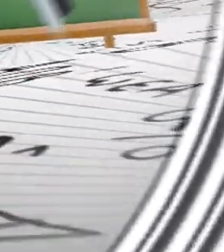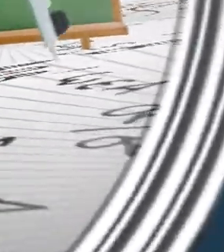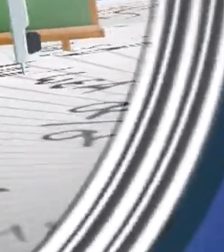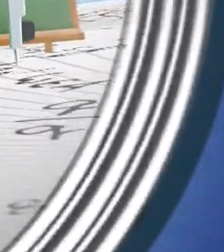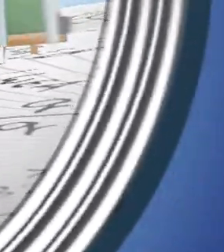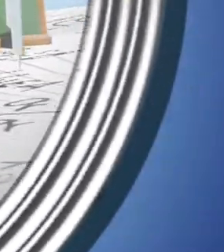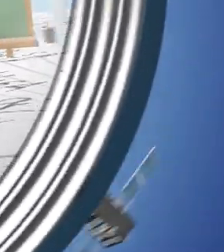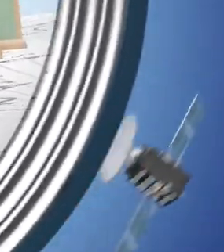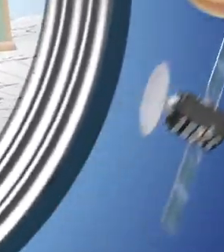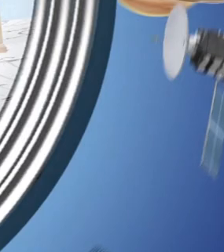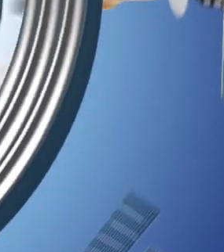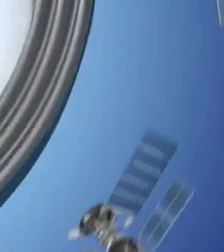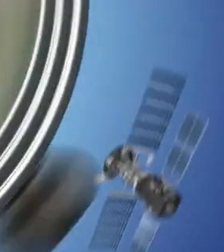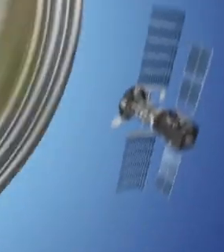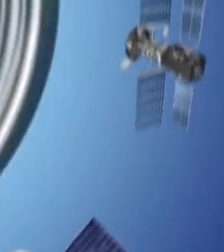Muzica